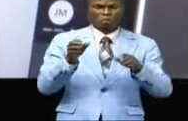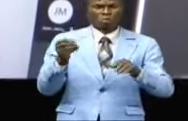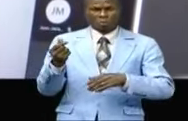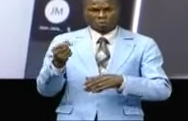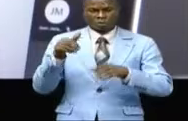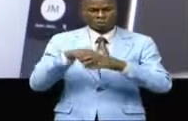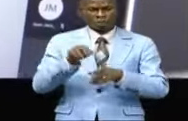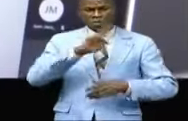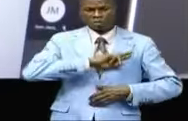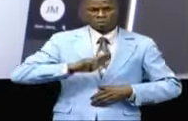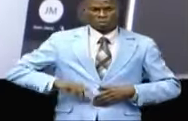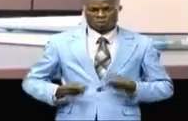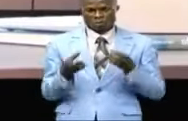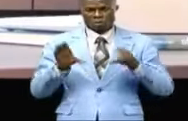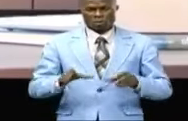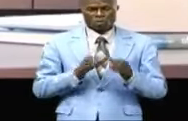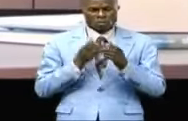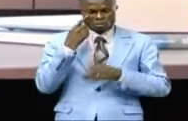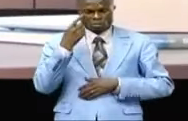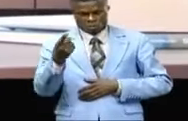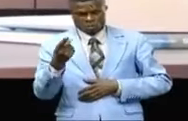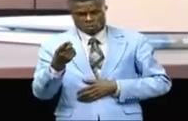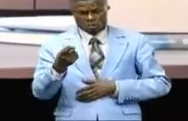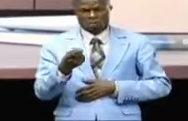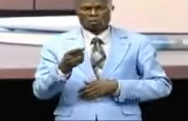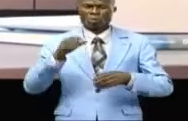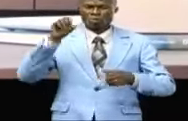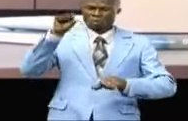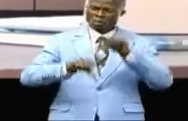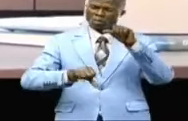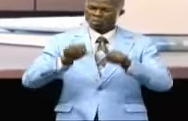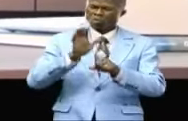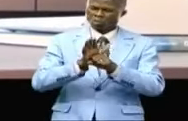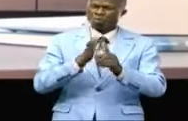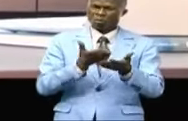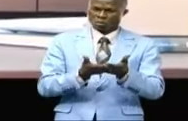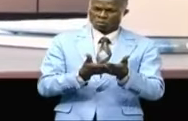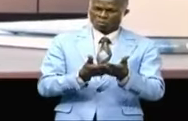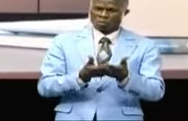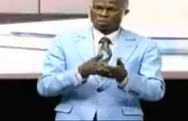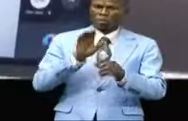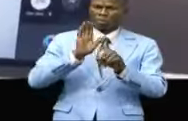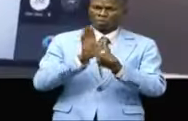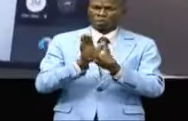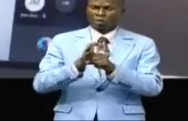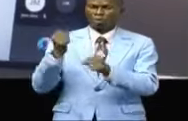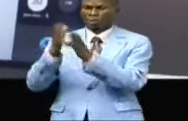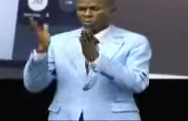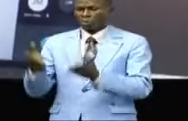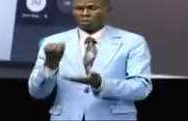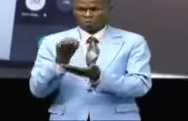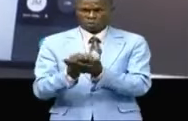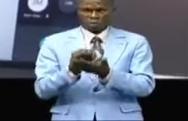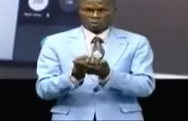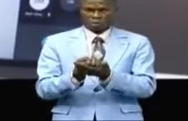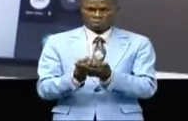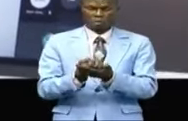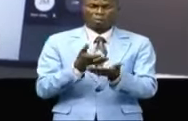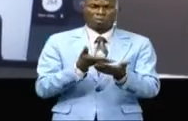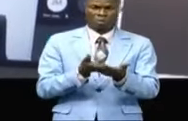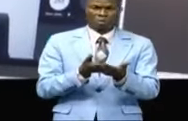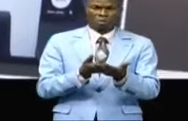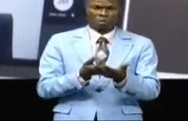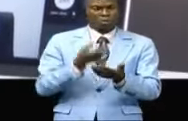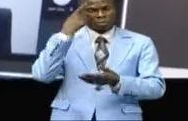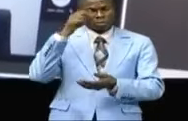République démocratique du Congo est caractérisé par des inégalités énormes entre les différents agents économiques. En effet,